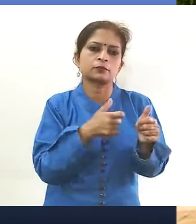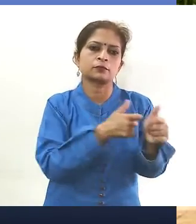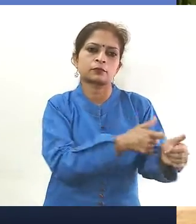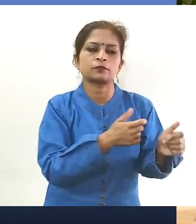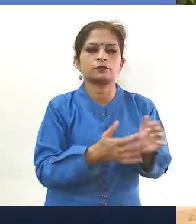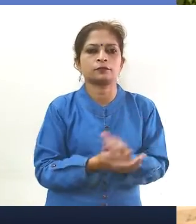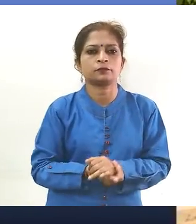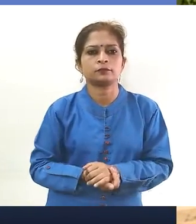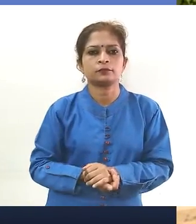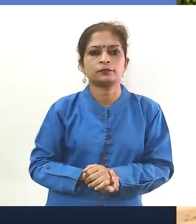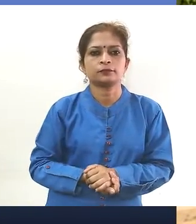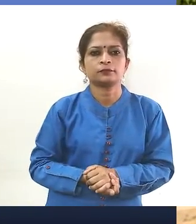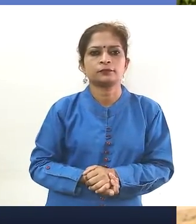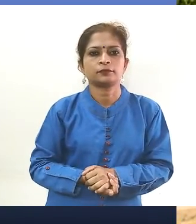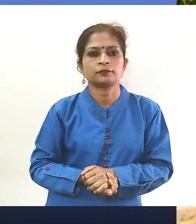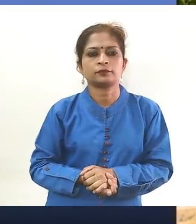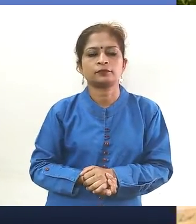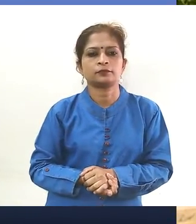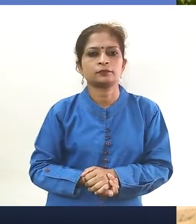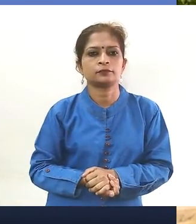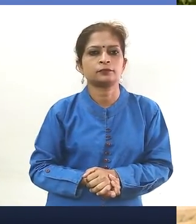यह अभ्यास है,